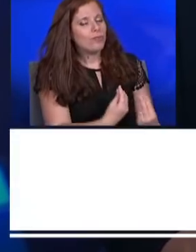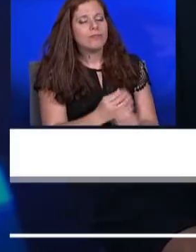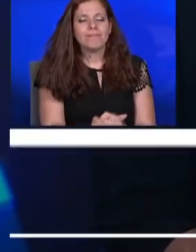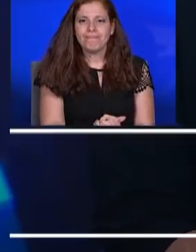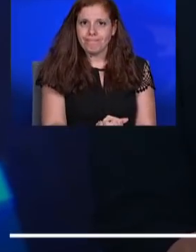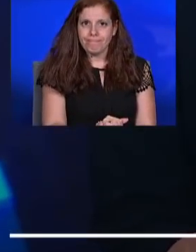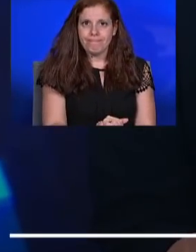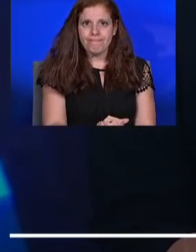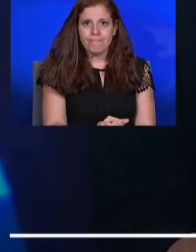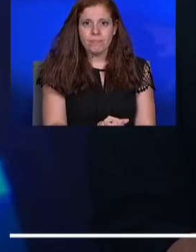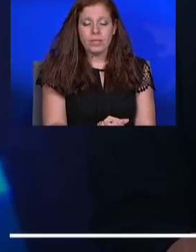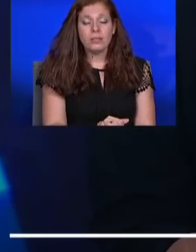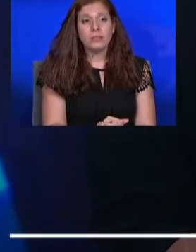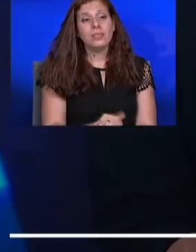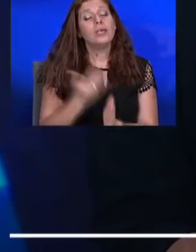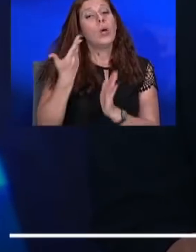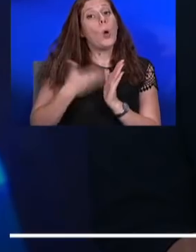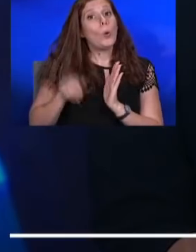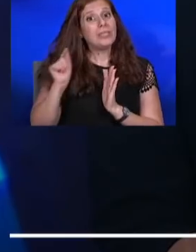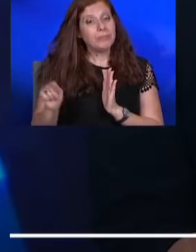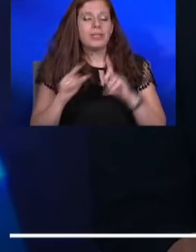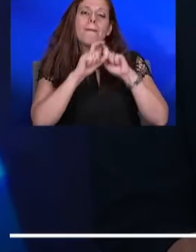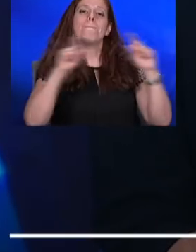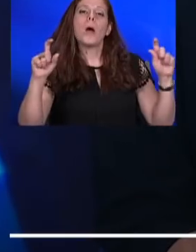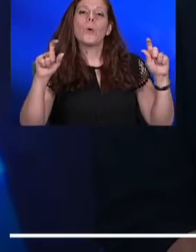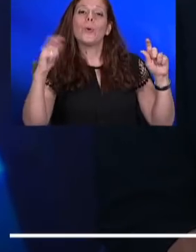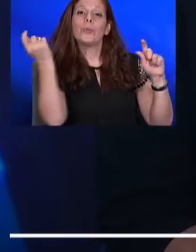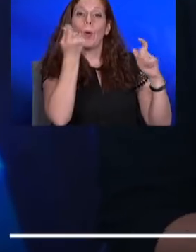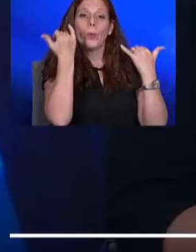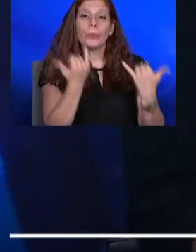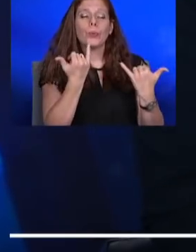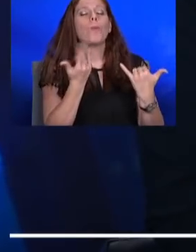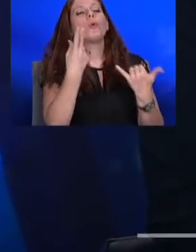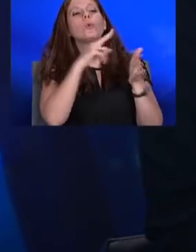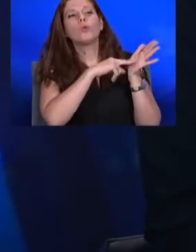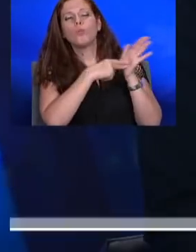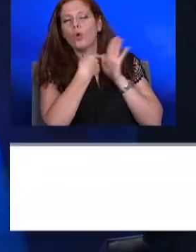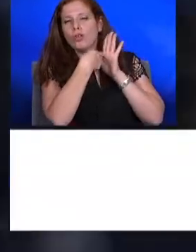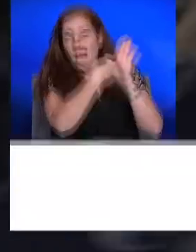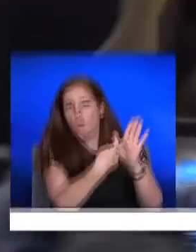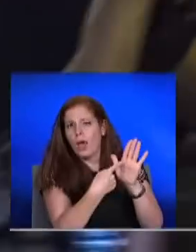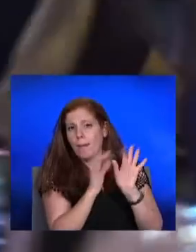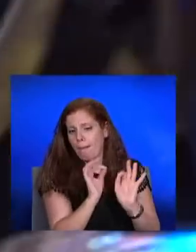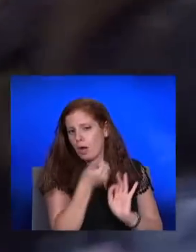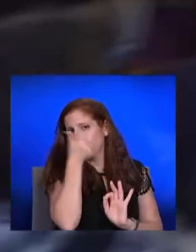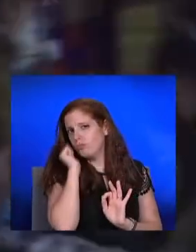חוץ מזה, בכותרות היום שלטו בעיקר התמונות שהראינו לכם ממש כאן אמש.